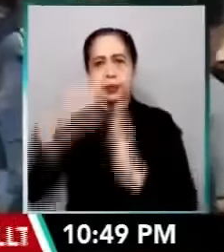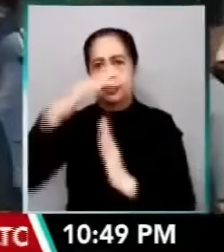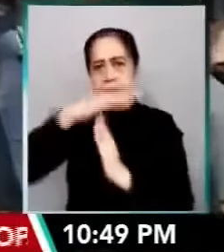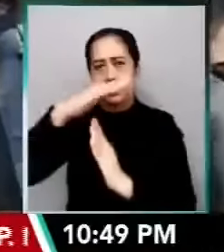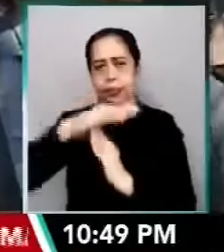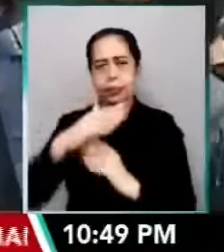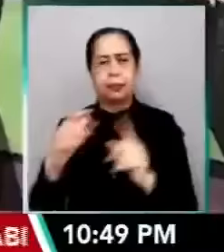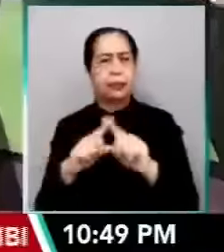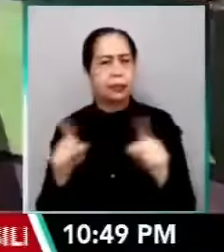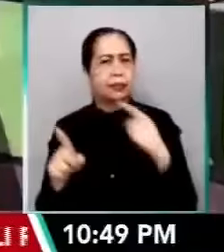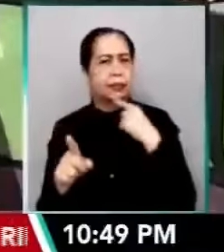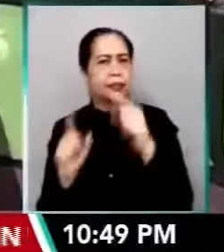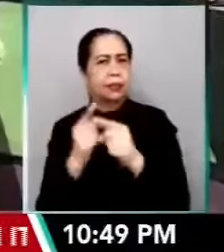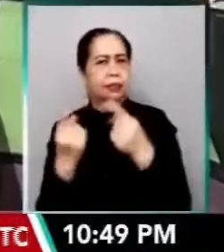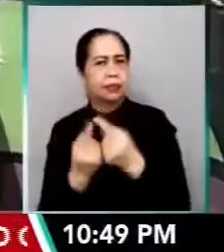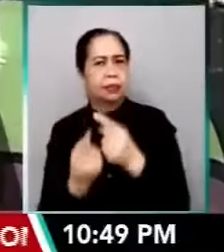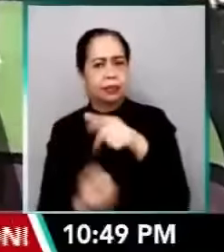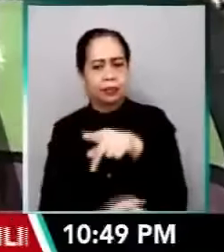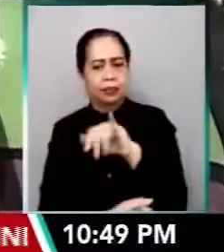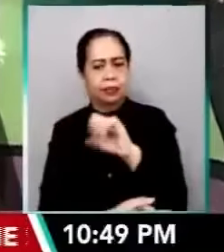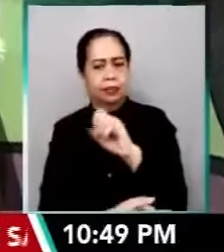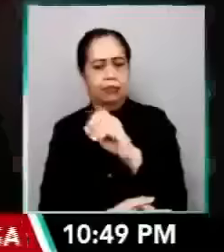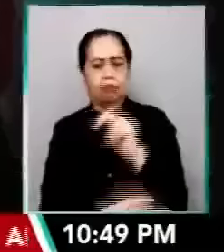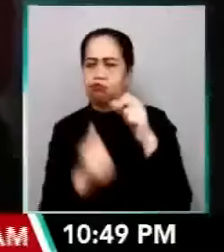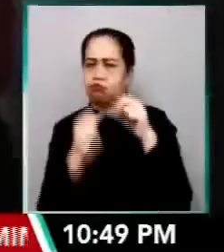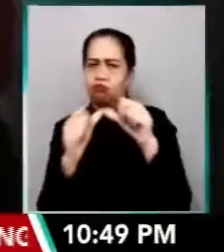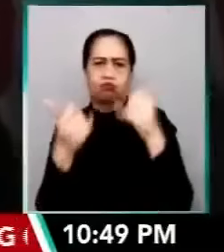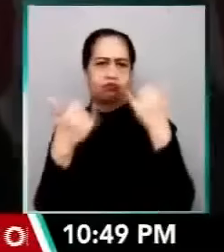ng grupong Piston, tuloy pa rin bukas ang protesta.